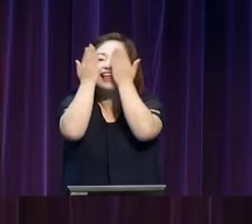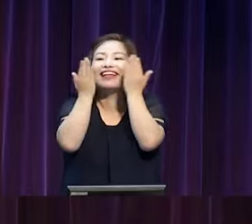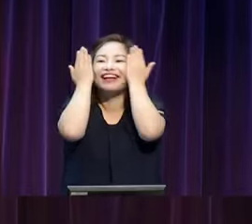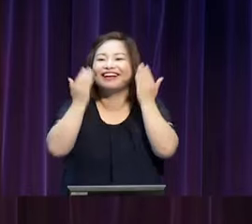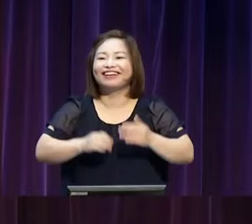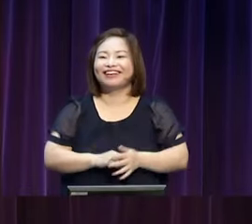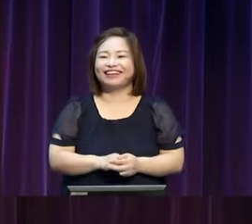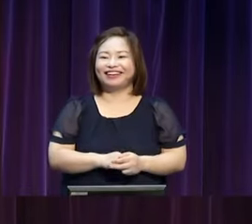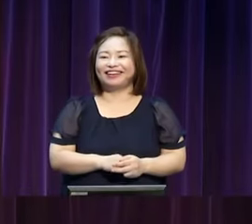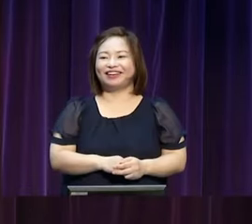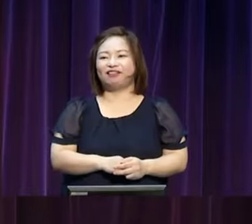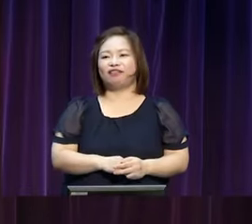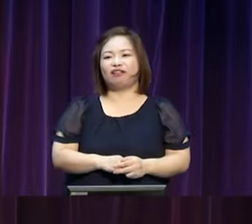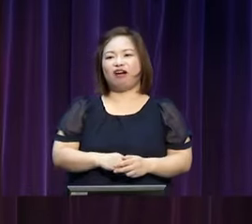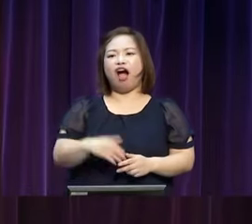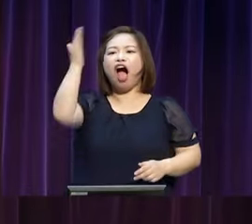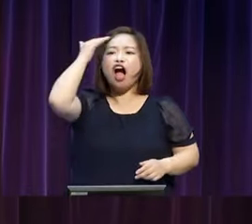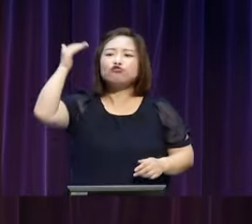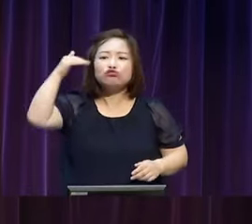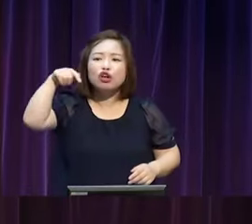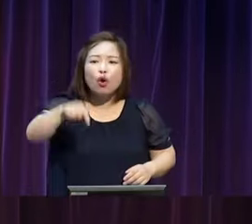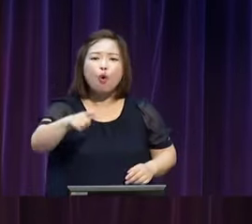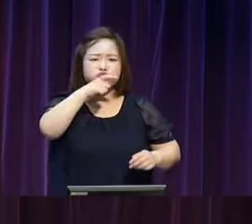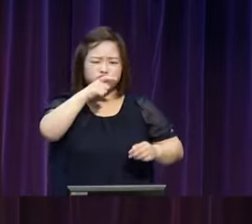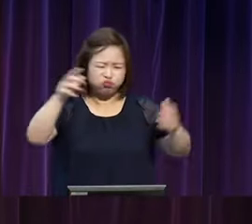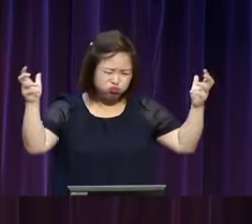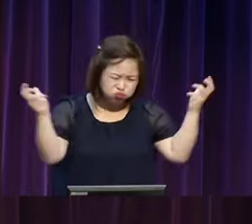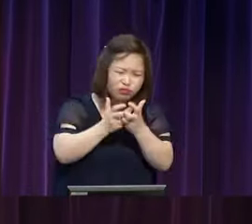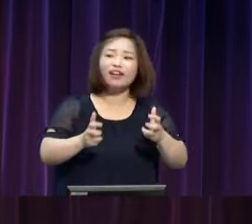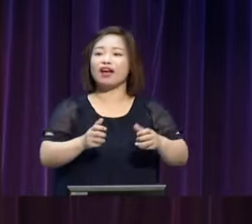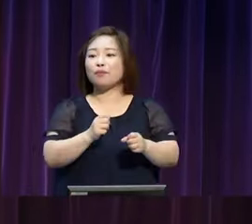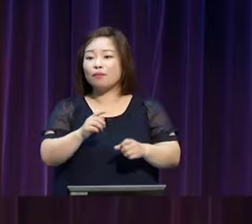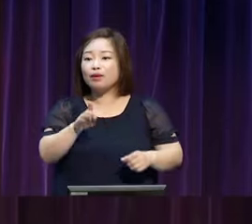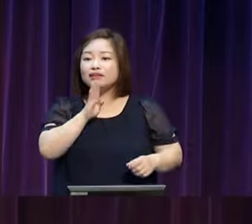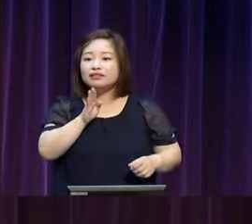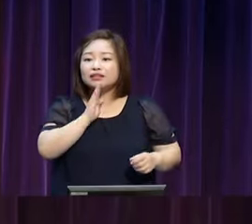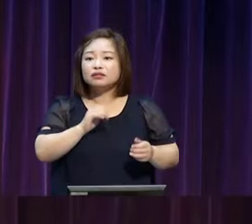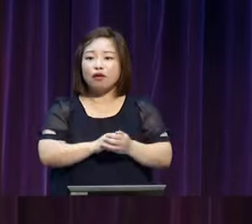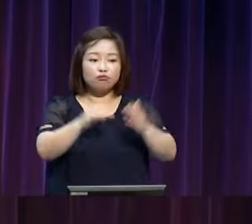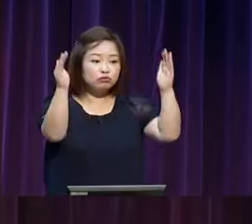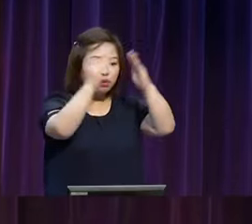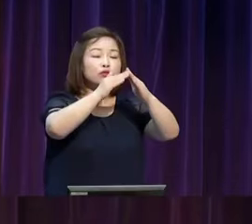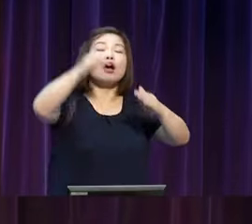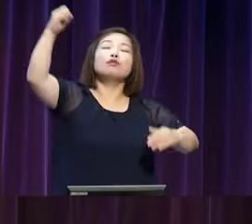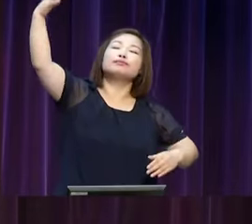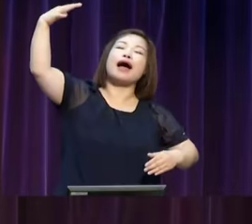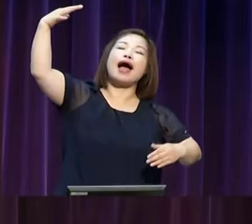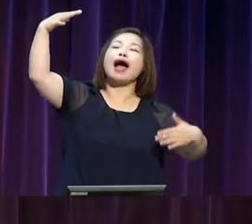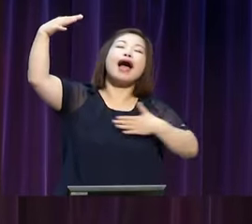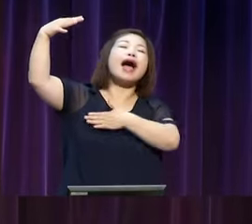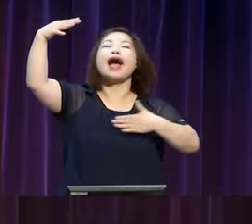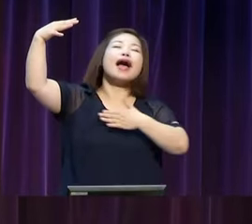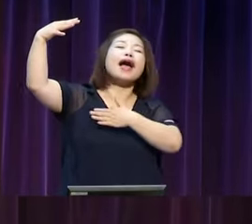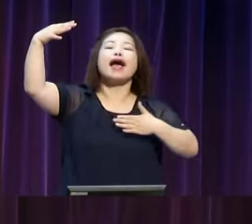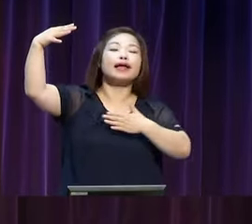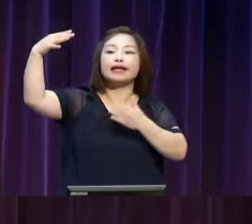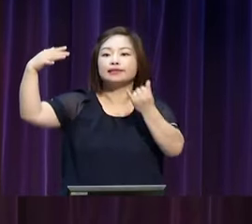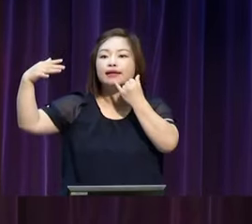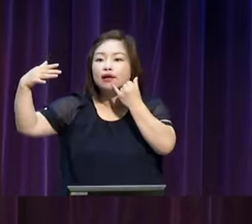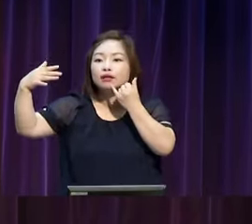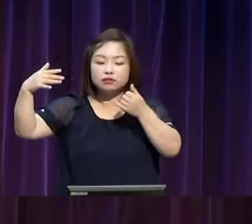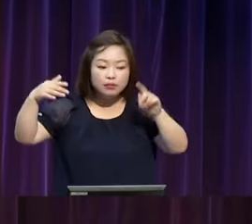넘쳐요. 그러니까 물 그러면은요 뭐 늘 있는 거니까 별로 중요하게 생각 안 해요. 그런데